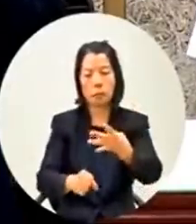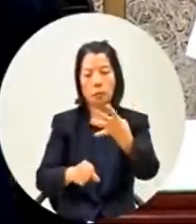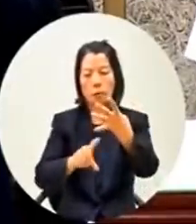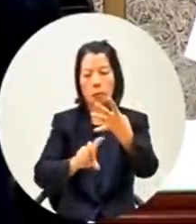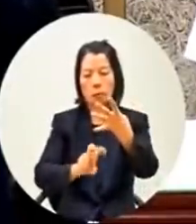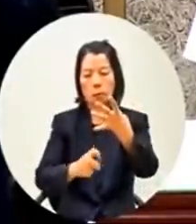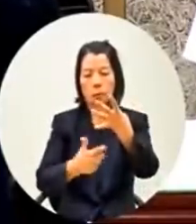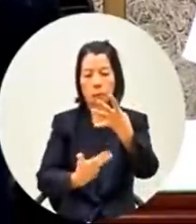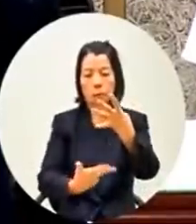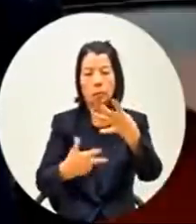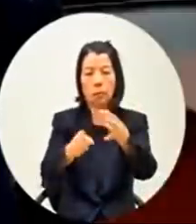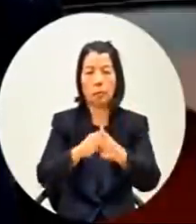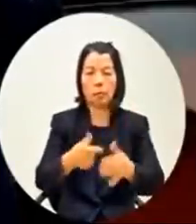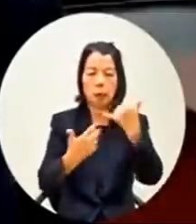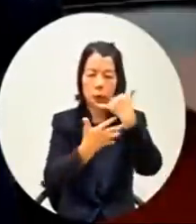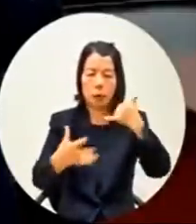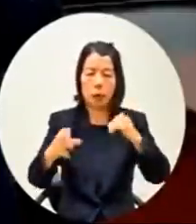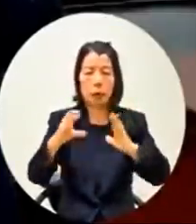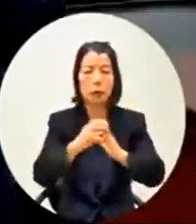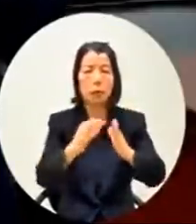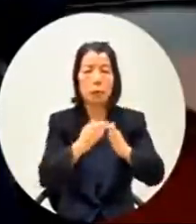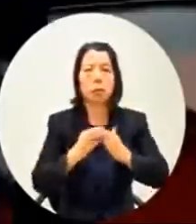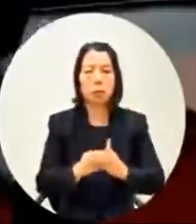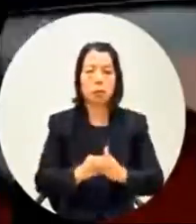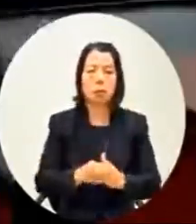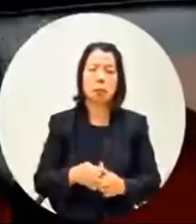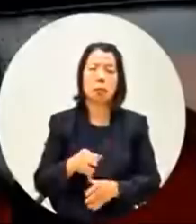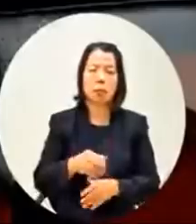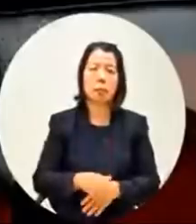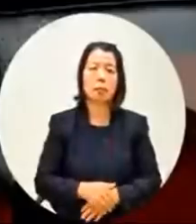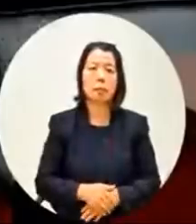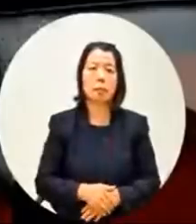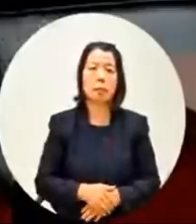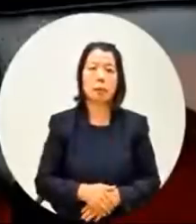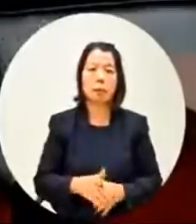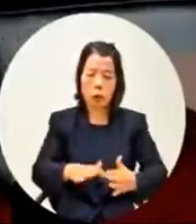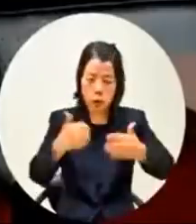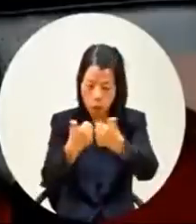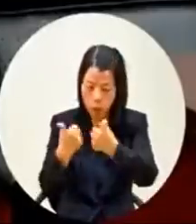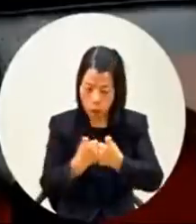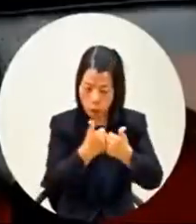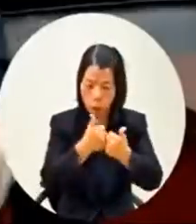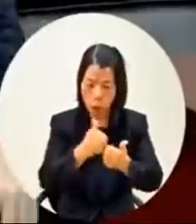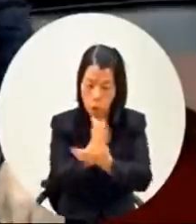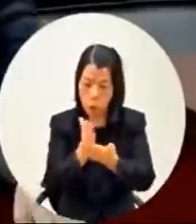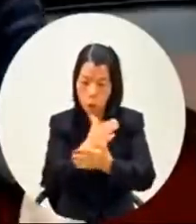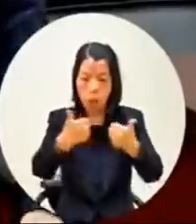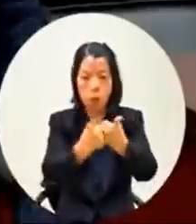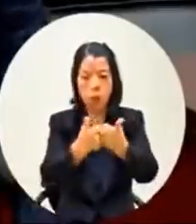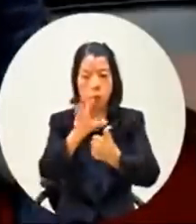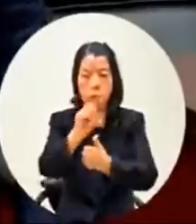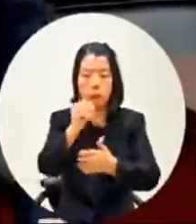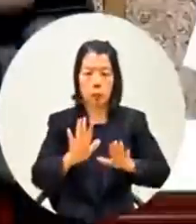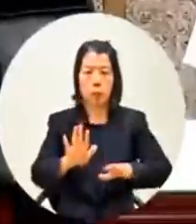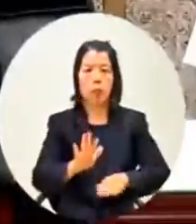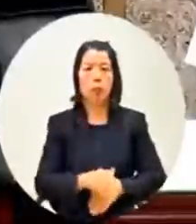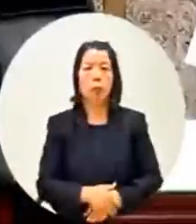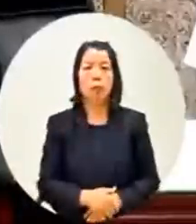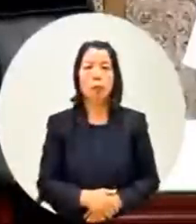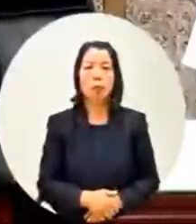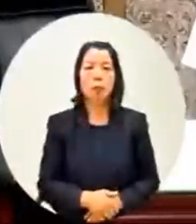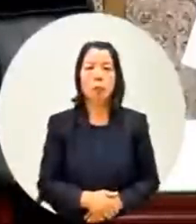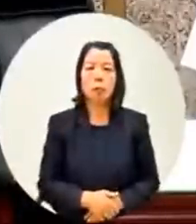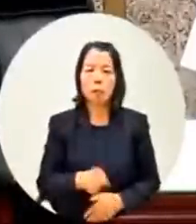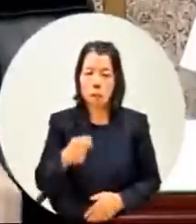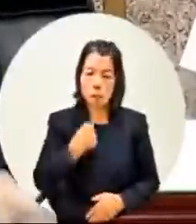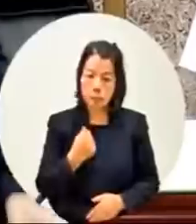洋局渔业署内部有个政策需求评估会议，局长，有这个评估会议吗？有还是没有？ 有。 所以你现在知